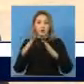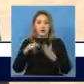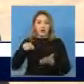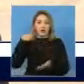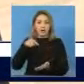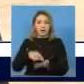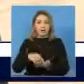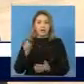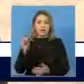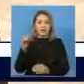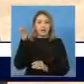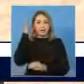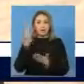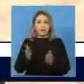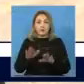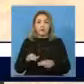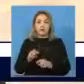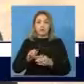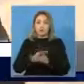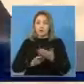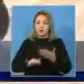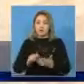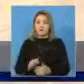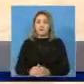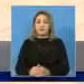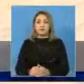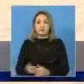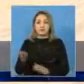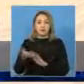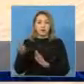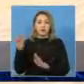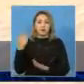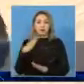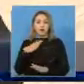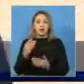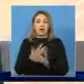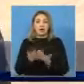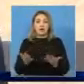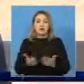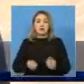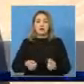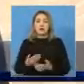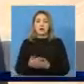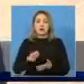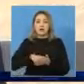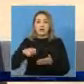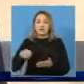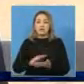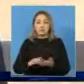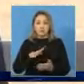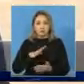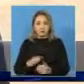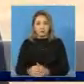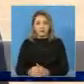қаласында Абайдың ескерткішін орнату туралы жазушылар одағы бұрынғы қаншама басшылыққа хат жазып ұсыныс жасап